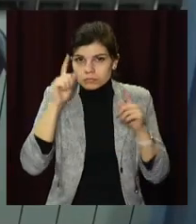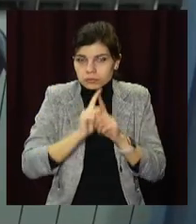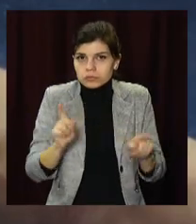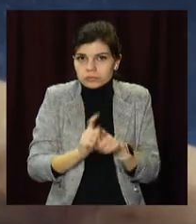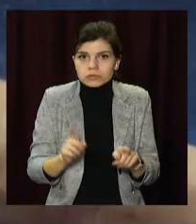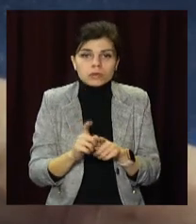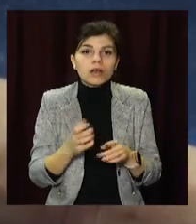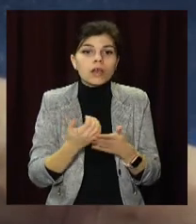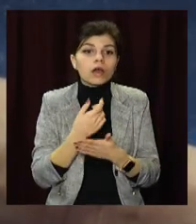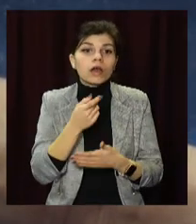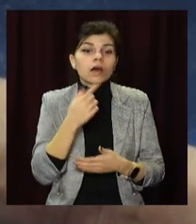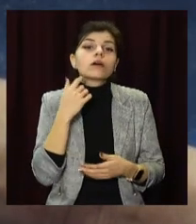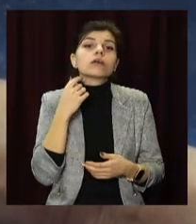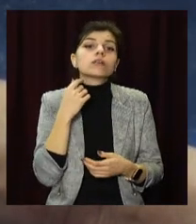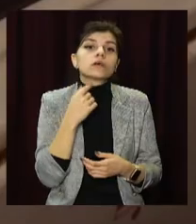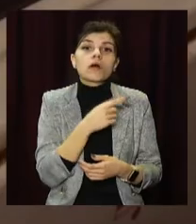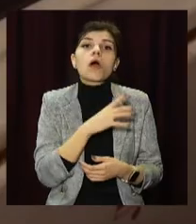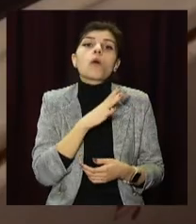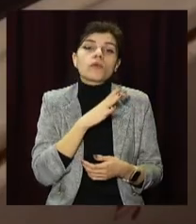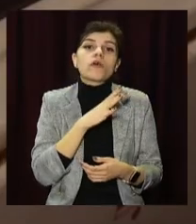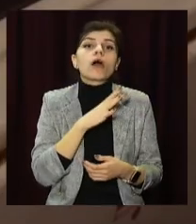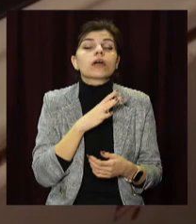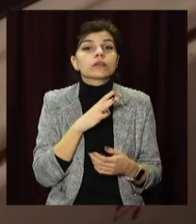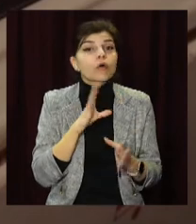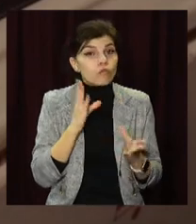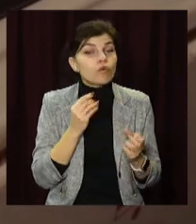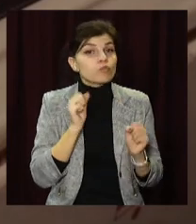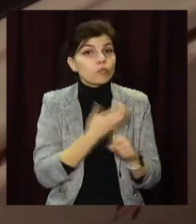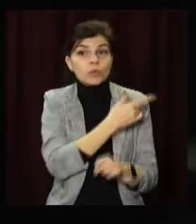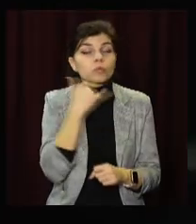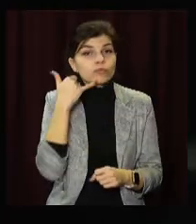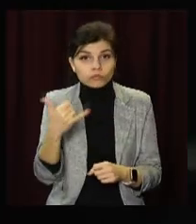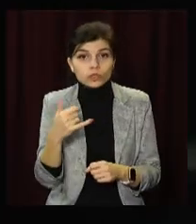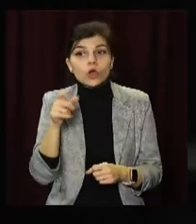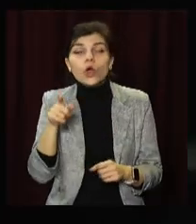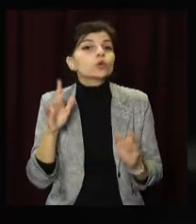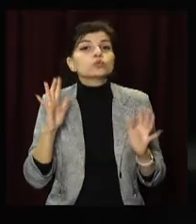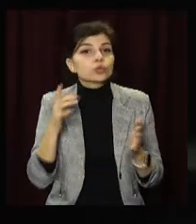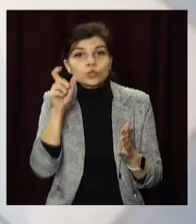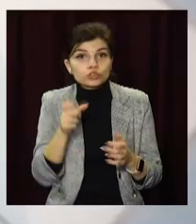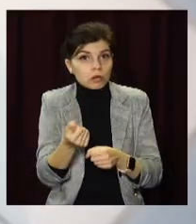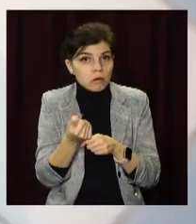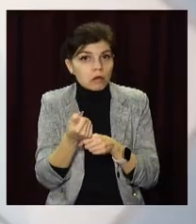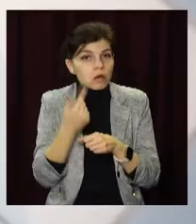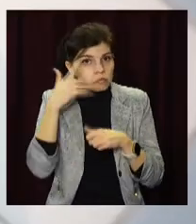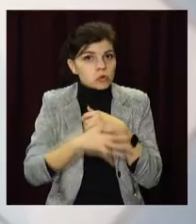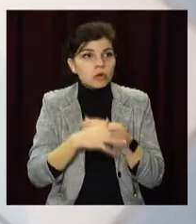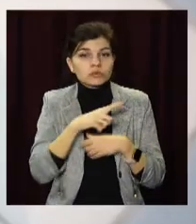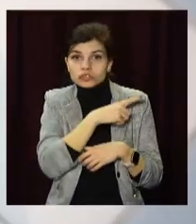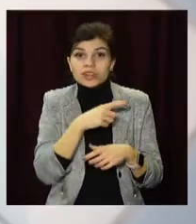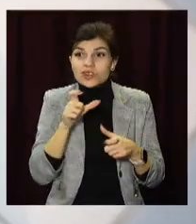та запитають, чому не задовольнили послуги. Мовляв, постачальники зрозуміли, втримати людей залякуванням не вийде. З